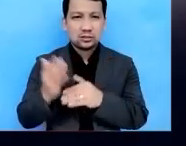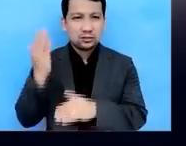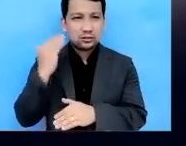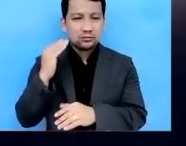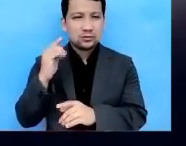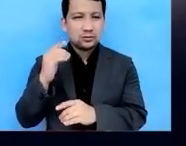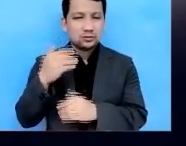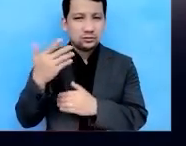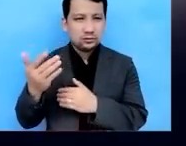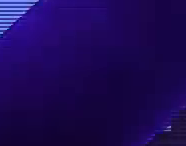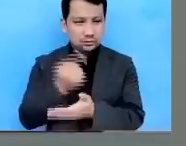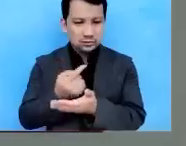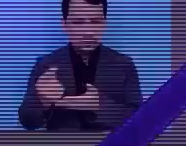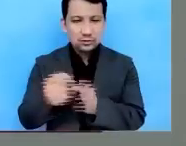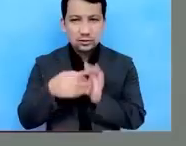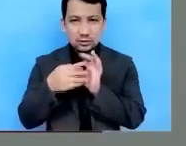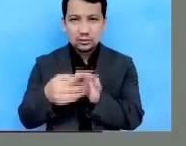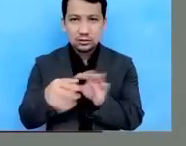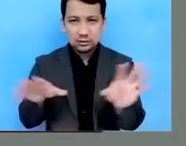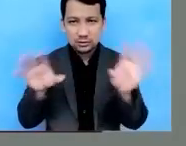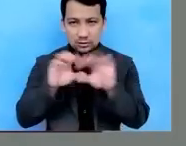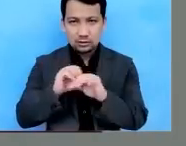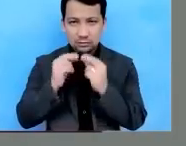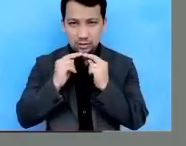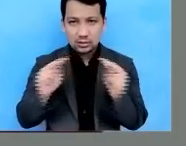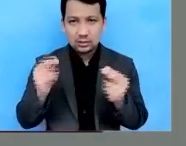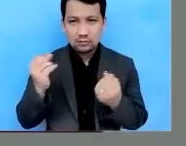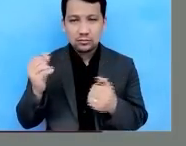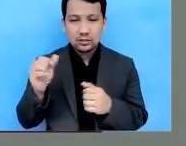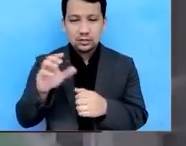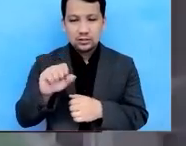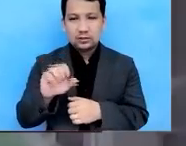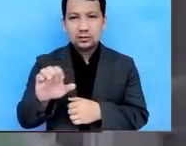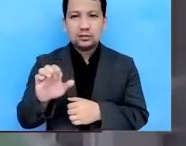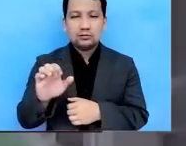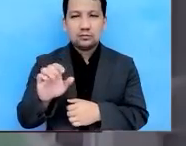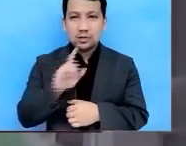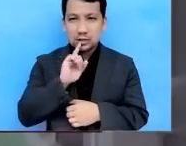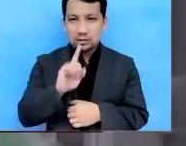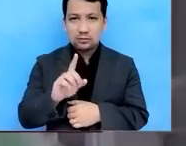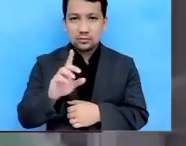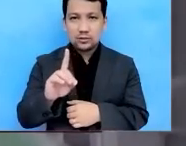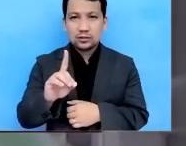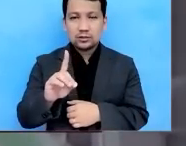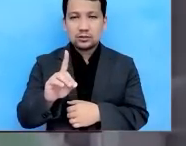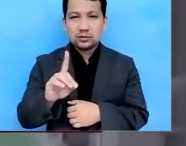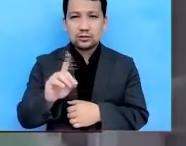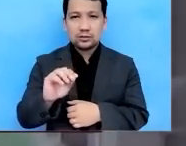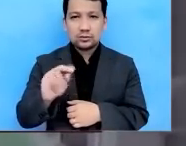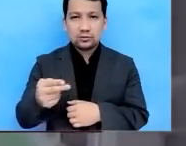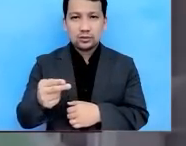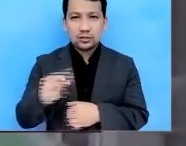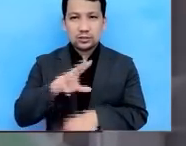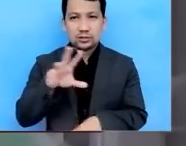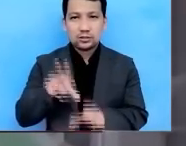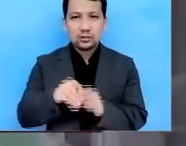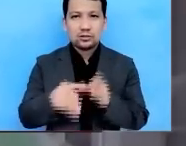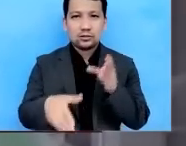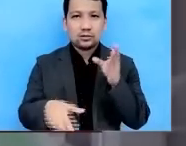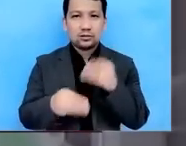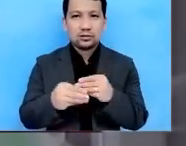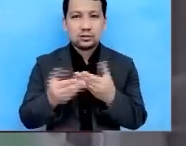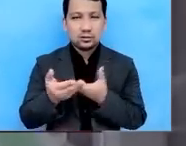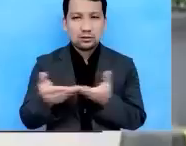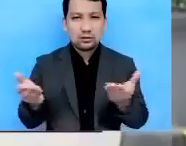nakaraang linggo. Sa kabila ng muling pagdami ng active cases, siniguro naman ng Department of Health na hindi pa naman umaabot sa punto